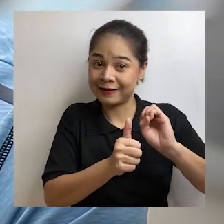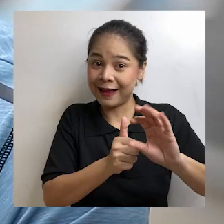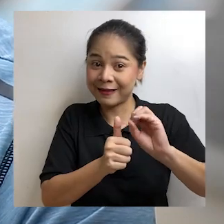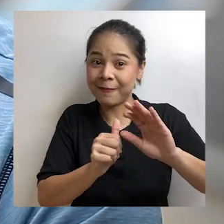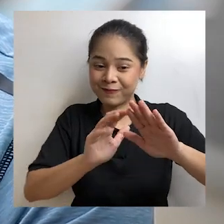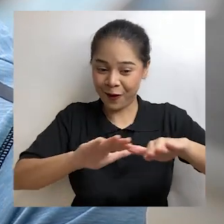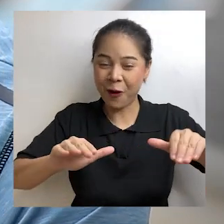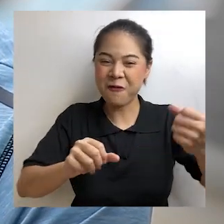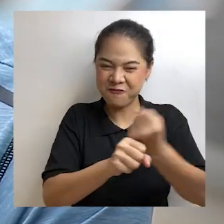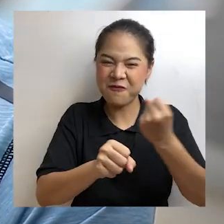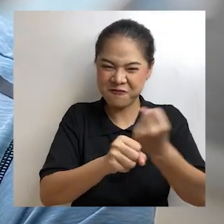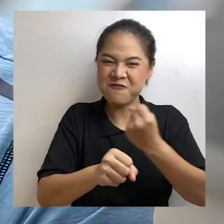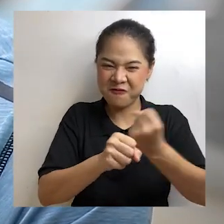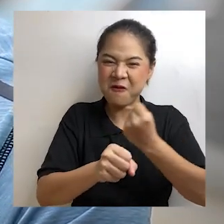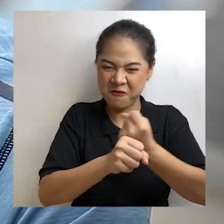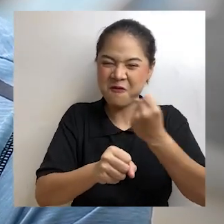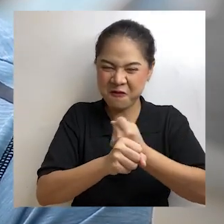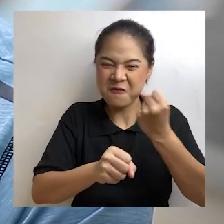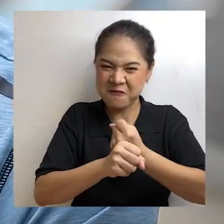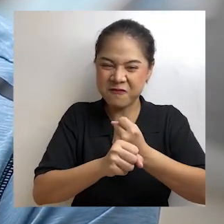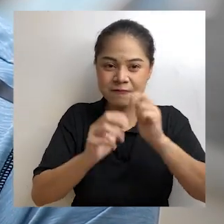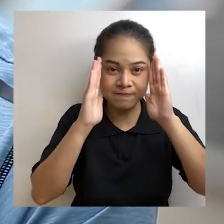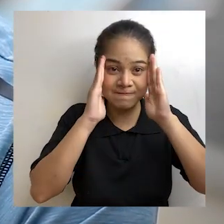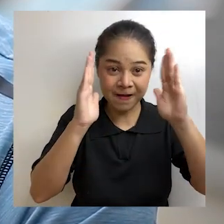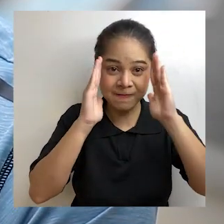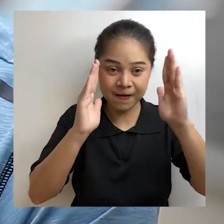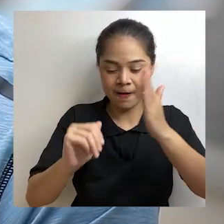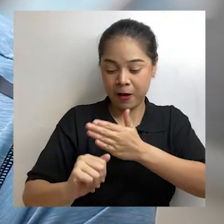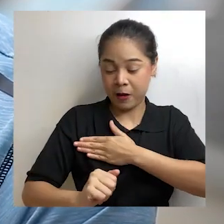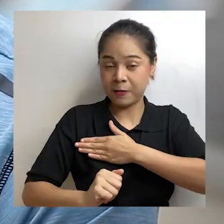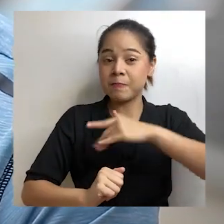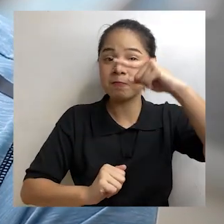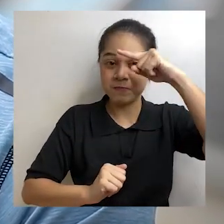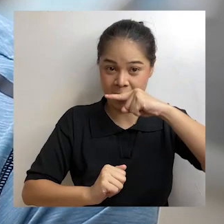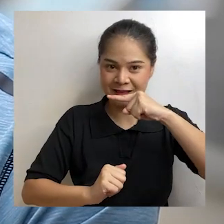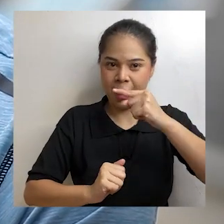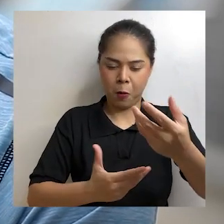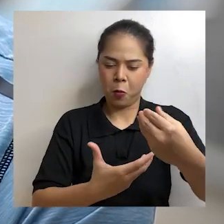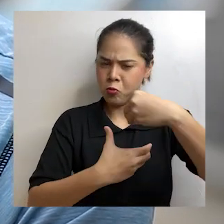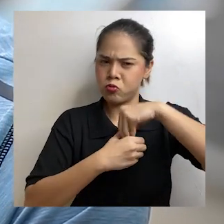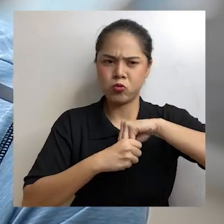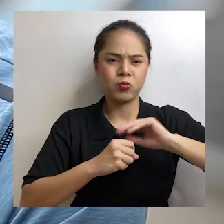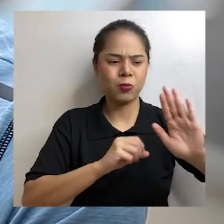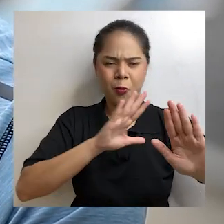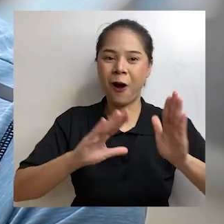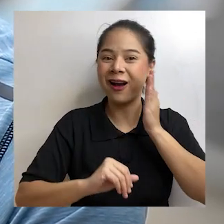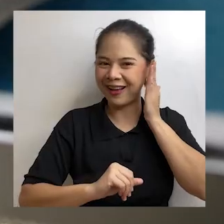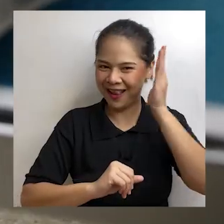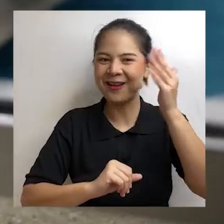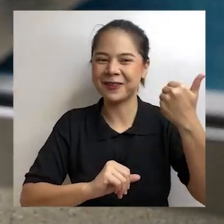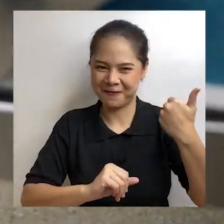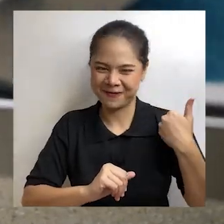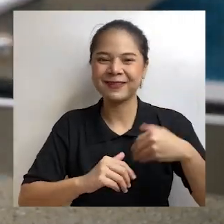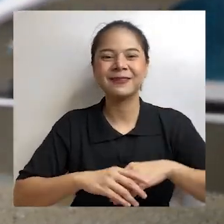จฝึกซ้อมหมั่นฝึกซ้อมนะครับแล้วสักวันนึงการเป็นทีมชาติอ่ะมันก็จะอยู่ในตัวของน้องๆเองครับในอนาคตครับผม